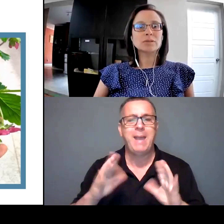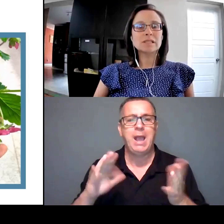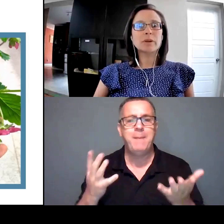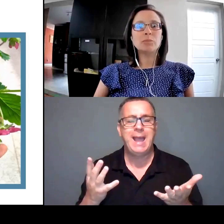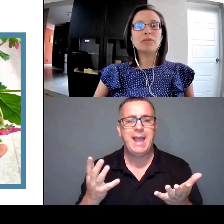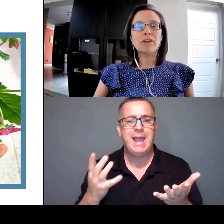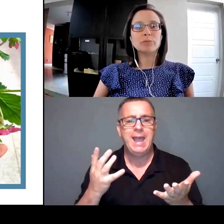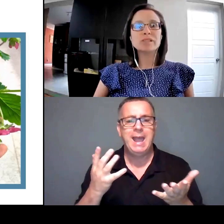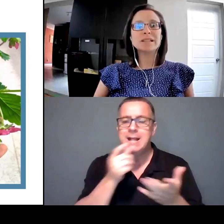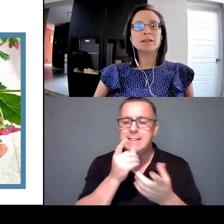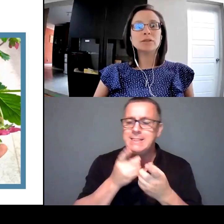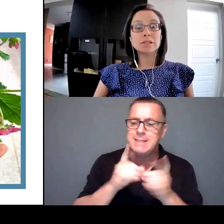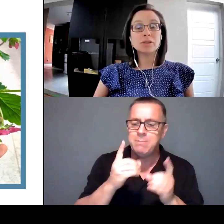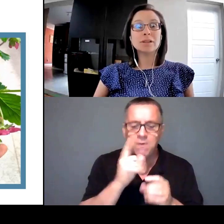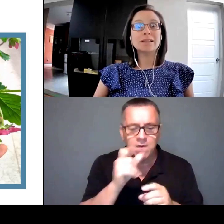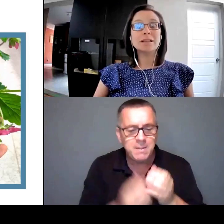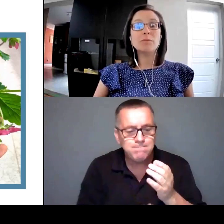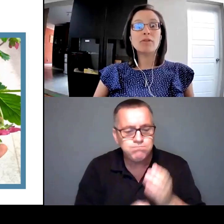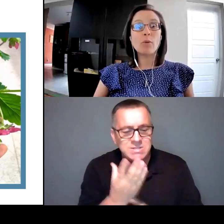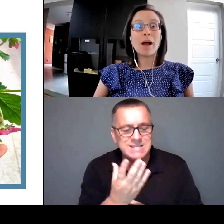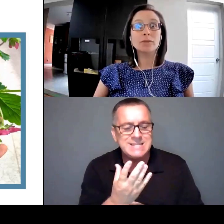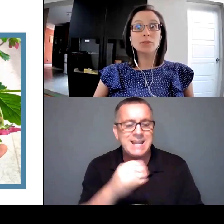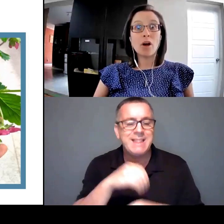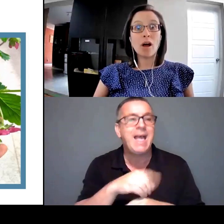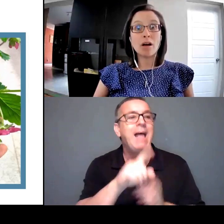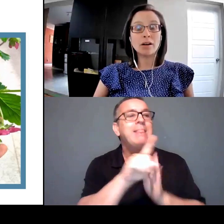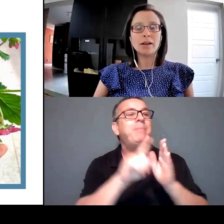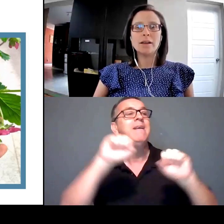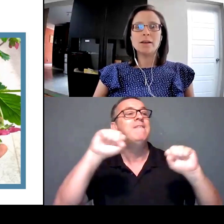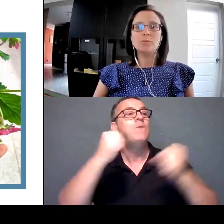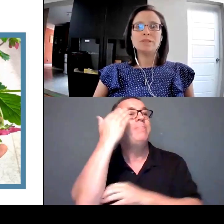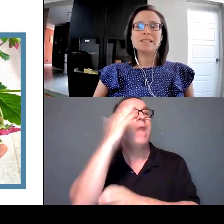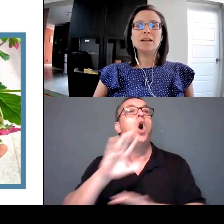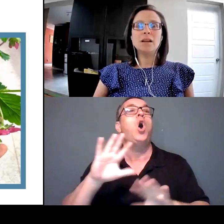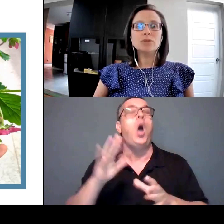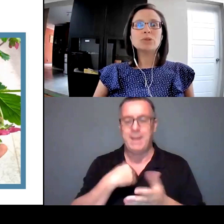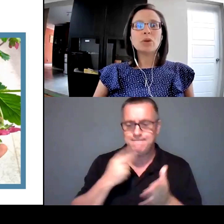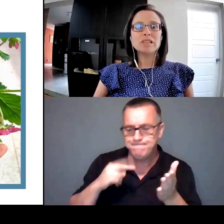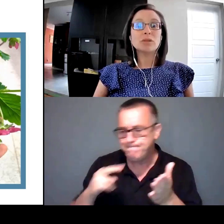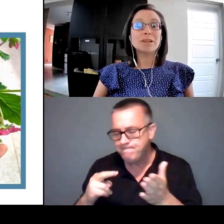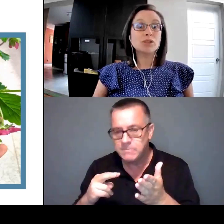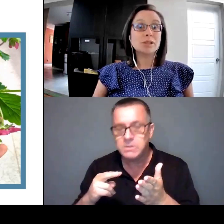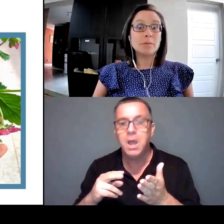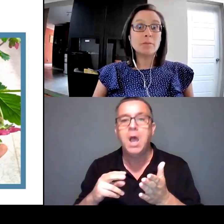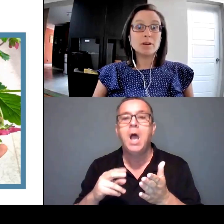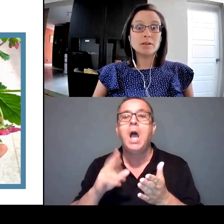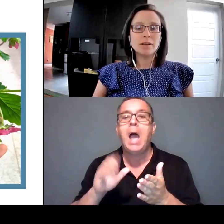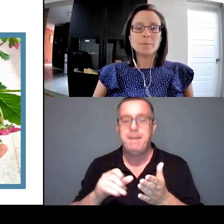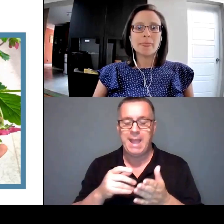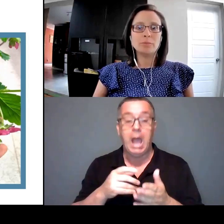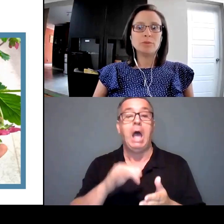qui sont disponibles pour faire pousser de la nourriture dans des climats froids, dehors. Puis c'est là où je suis tombée sur les tunnels